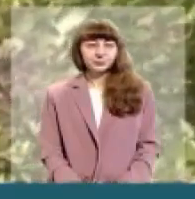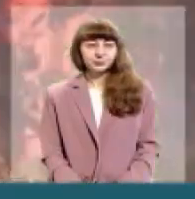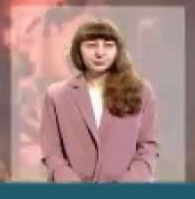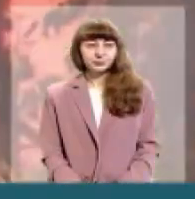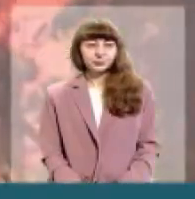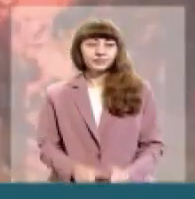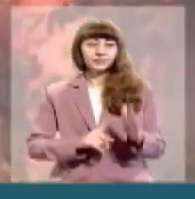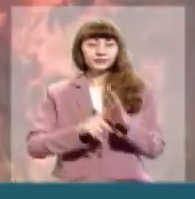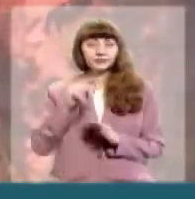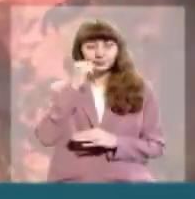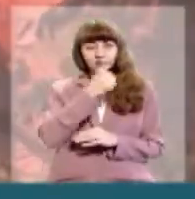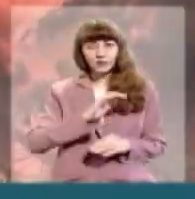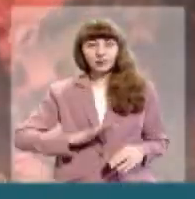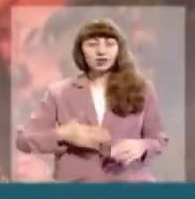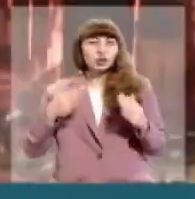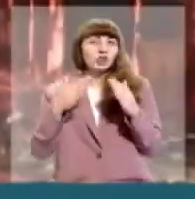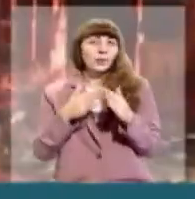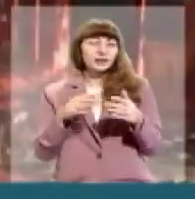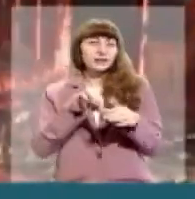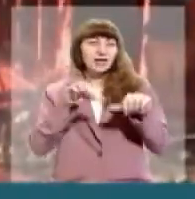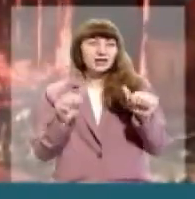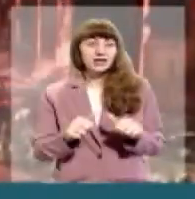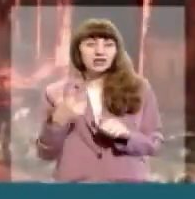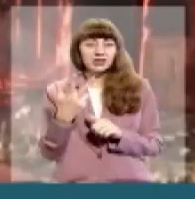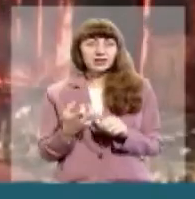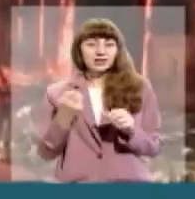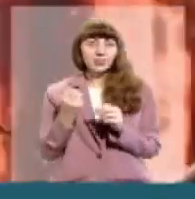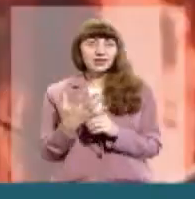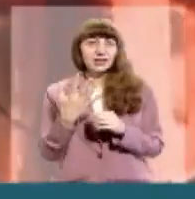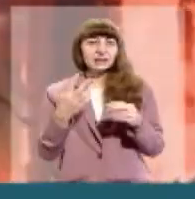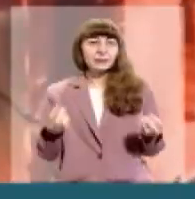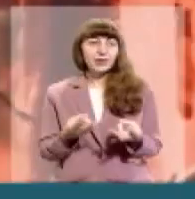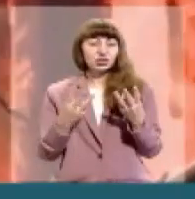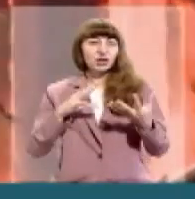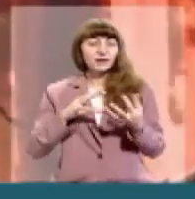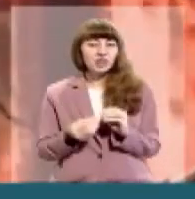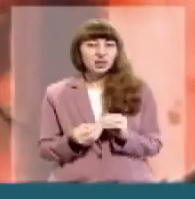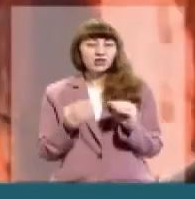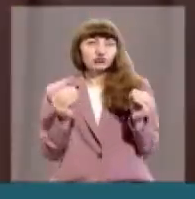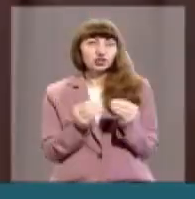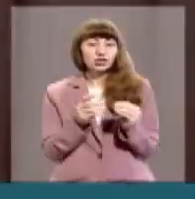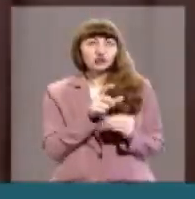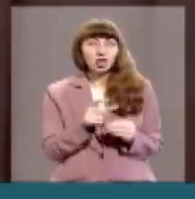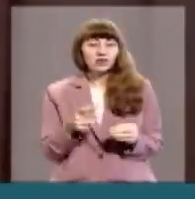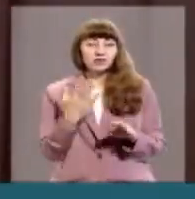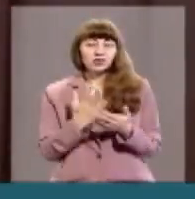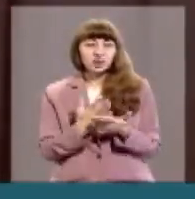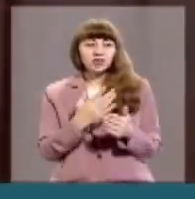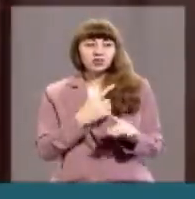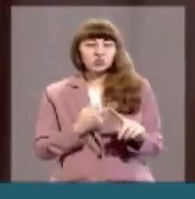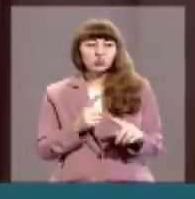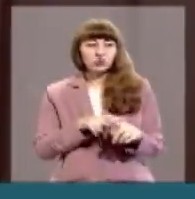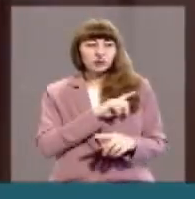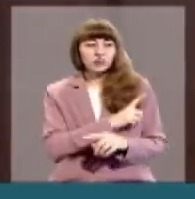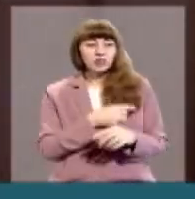бері жеке тұрғын үй секторында 315 өрт оқиғасы тіркелген. Соның салдарынан 10 адам ауыр жарақат алса, 23 адам мен 5